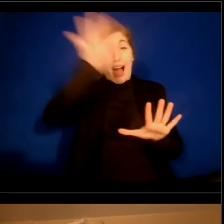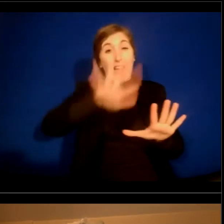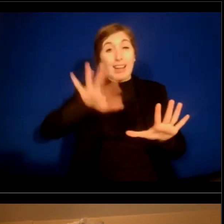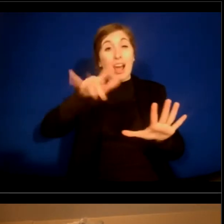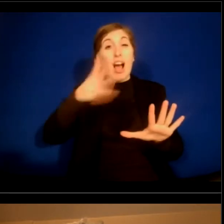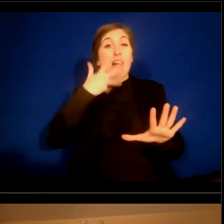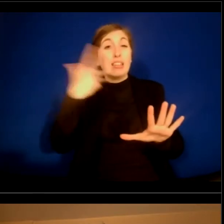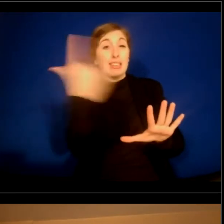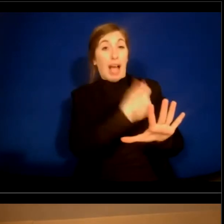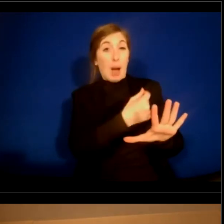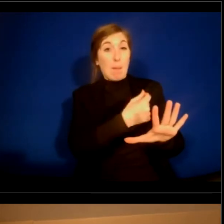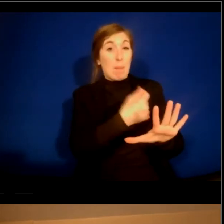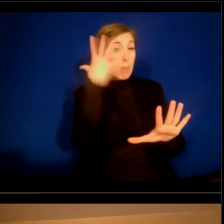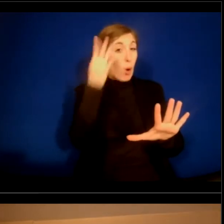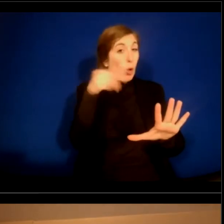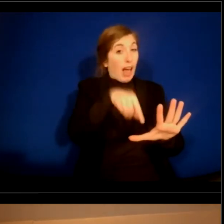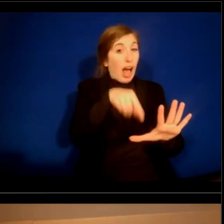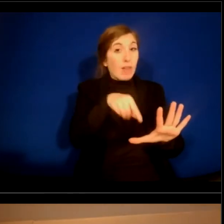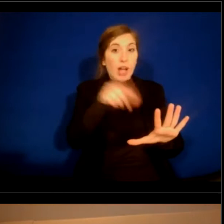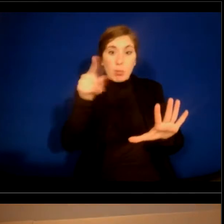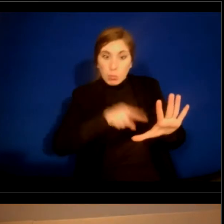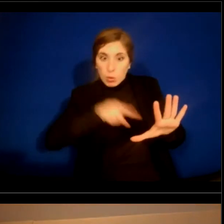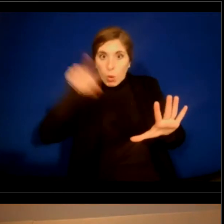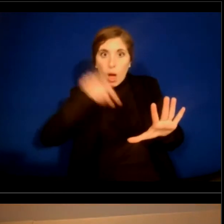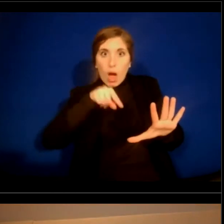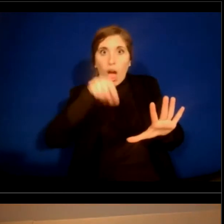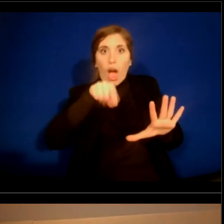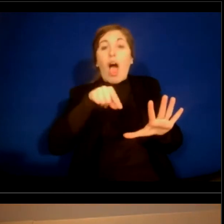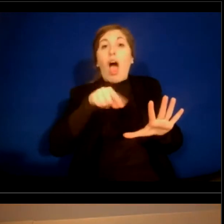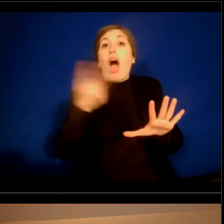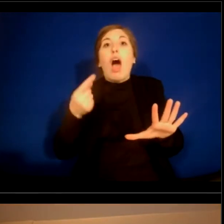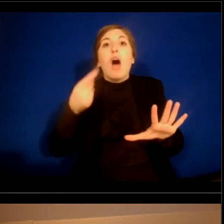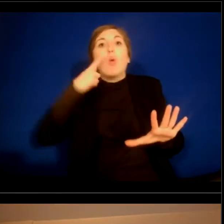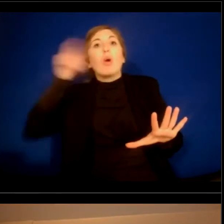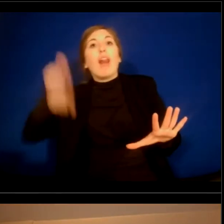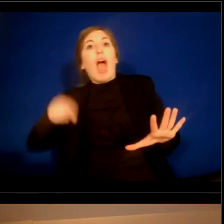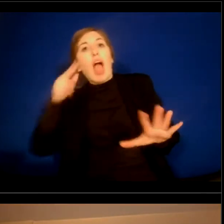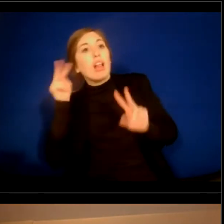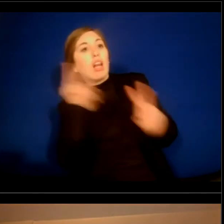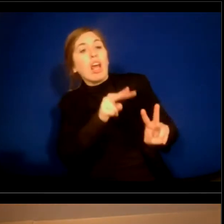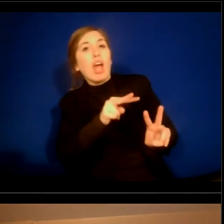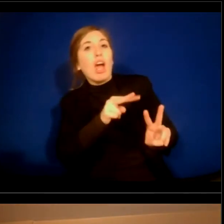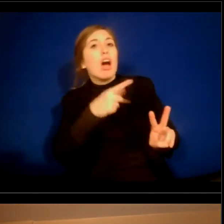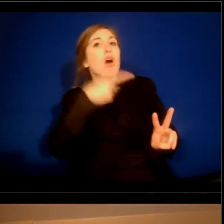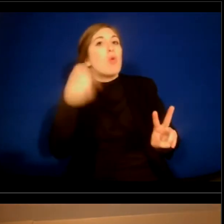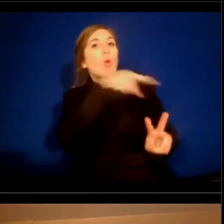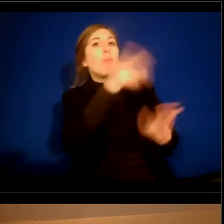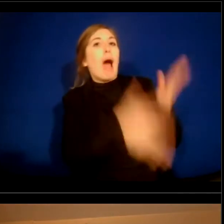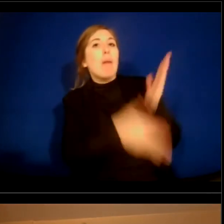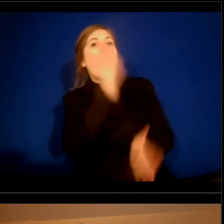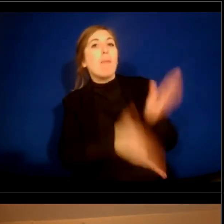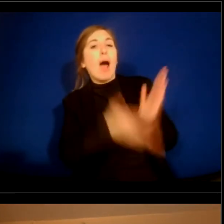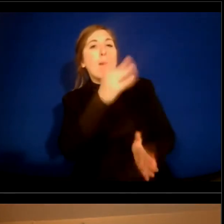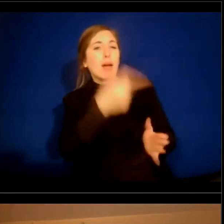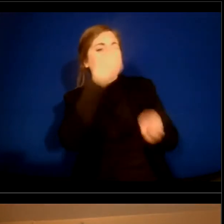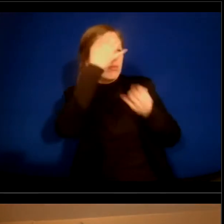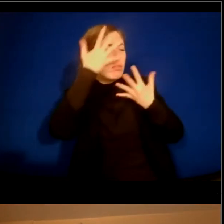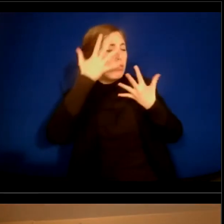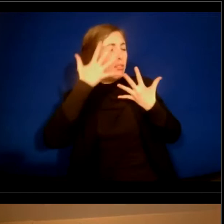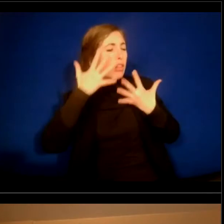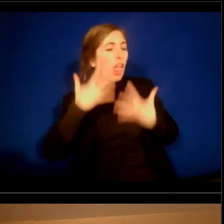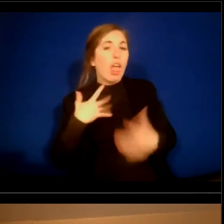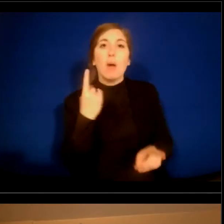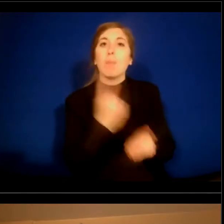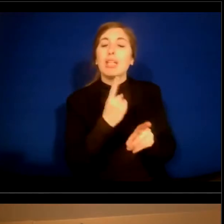Moldavia e che avessero bisogno quindi di assistenza medica. Però ecco, erano stati bersagliati dovunque